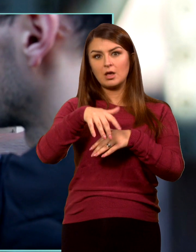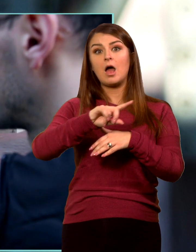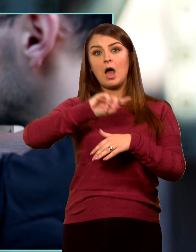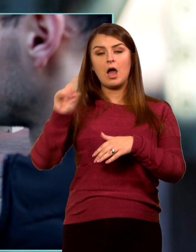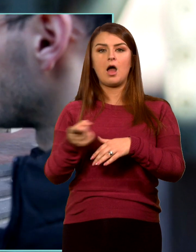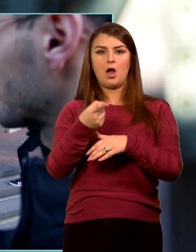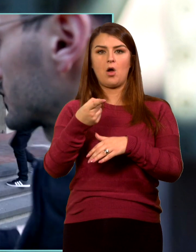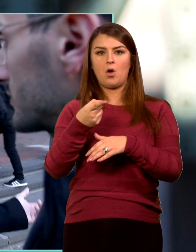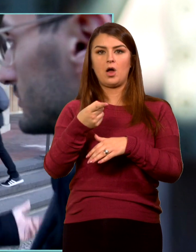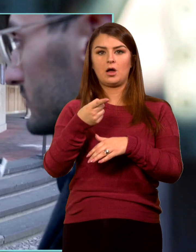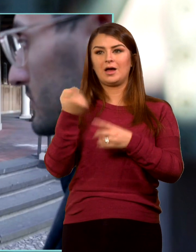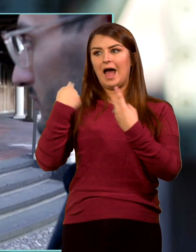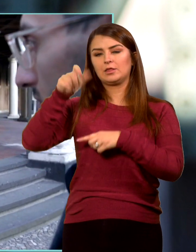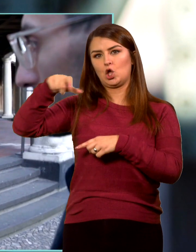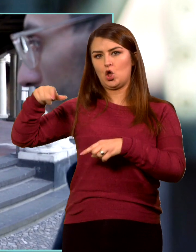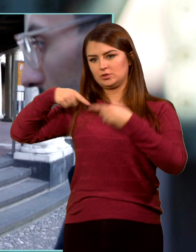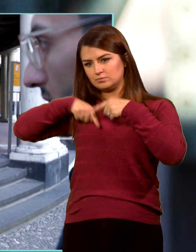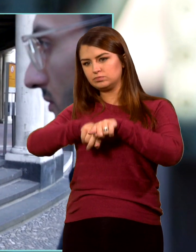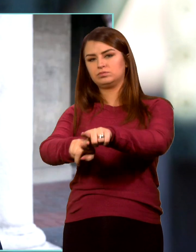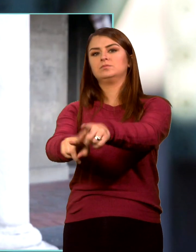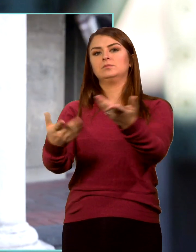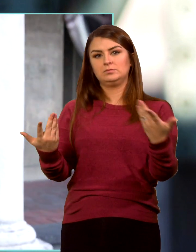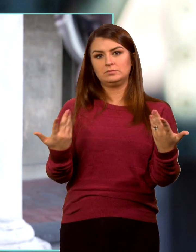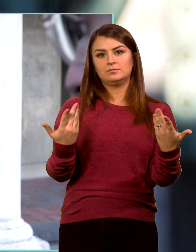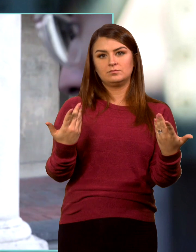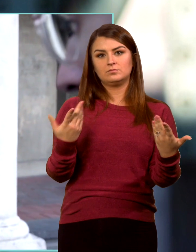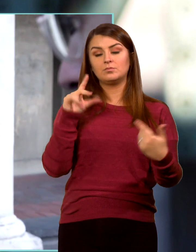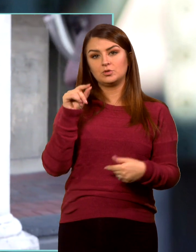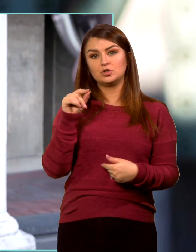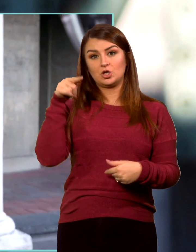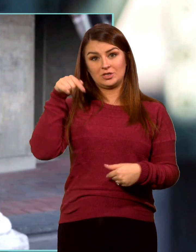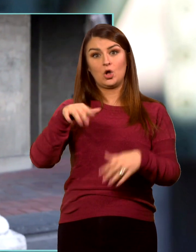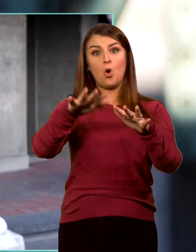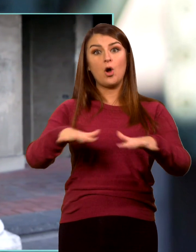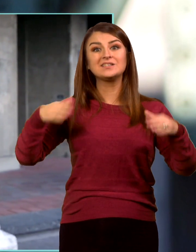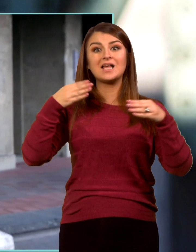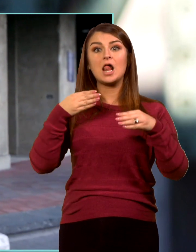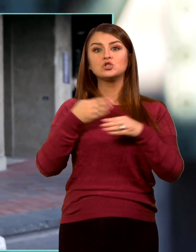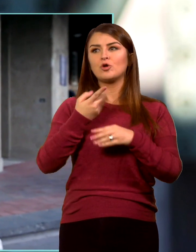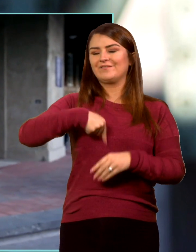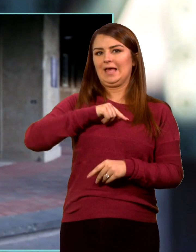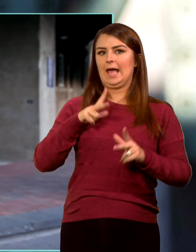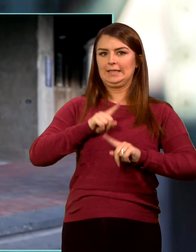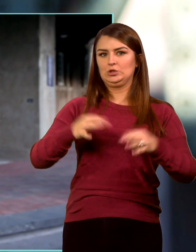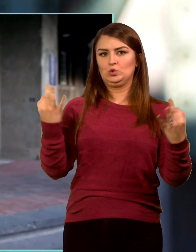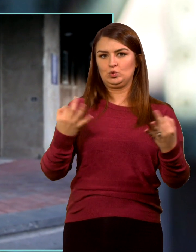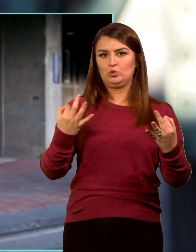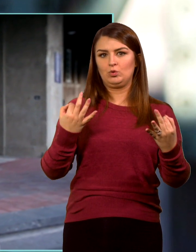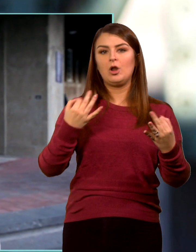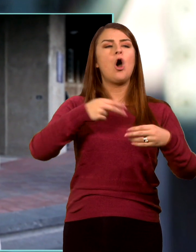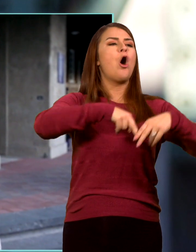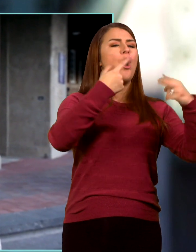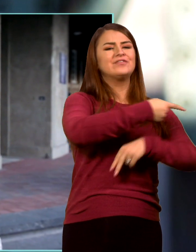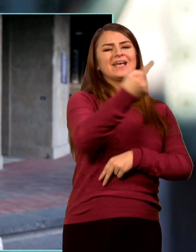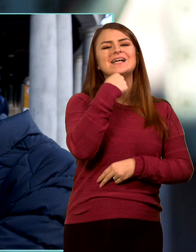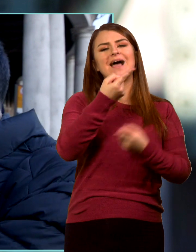reingegangen sind, sind halt irgendwie anscheinend noch andere Leute da reingegangen. So. Die Störungen im Hörsaal, mit denen haben wir einfach nichts zu tun gehabt, auch wenn es gerne öffentlich anders